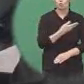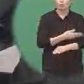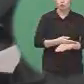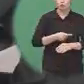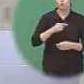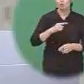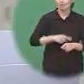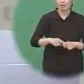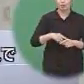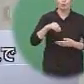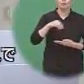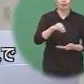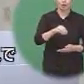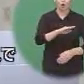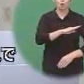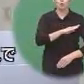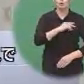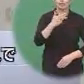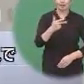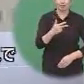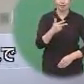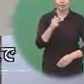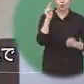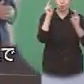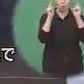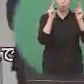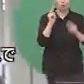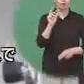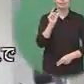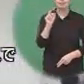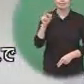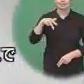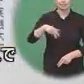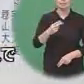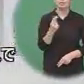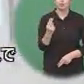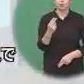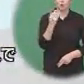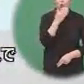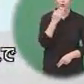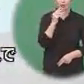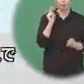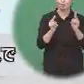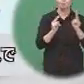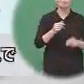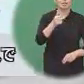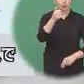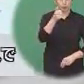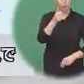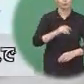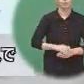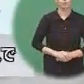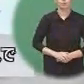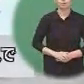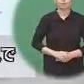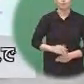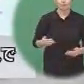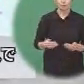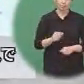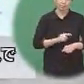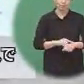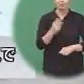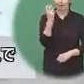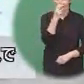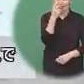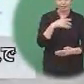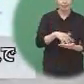サービスを提供する元宮市の有限会社ゼストの佐藤大輔長は近管理や